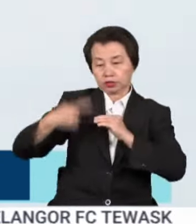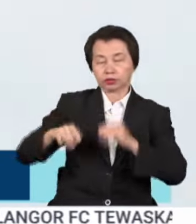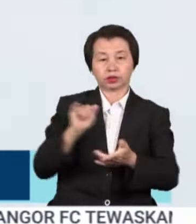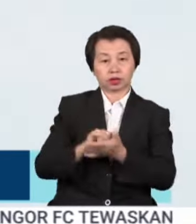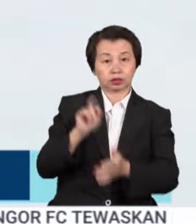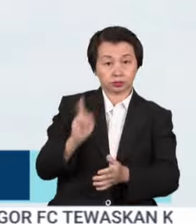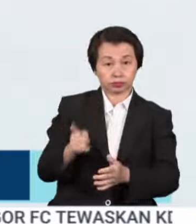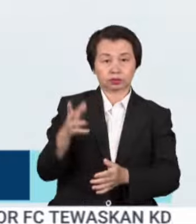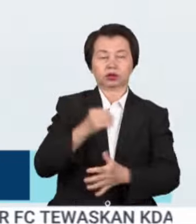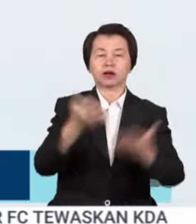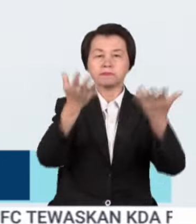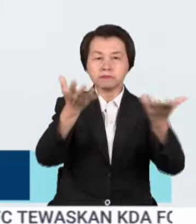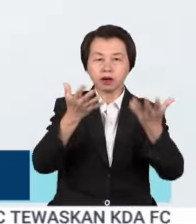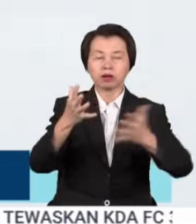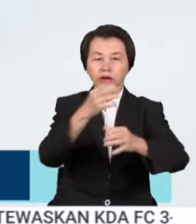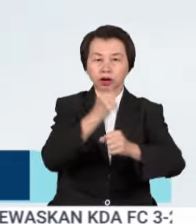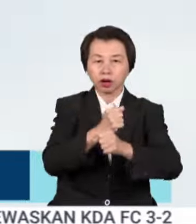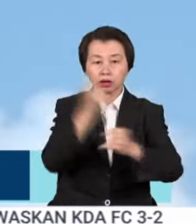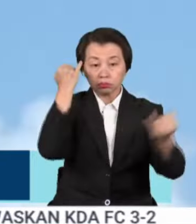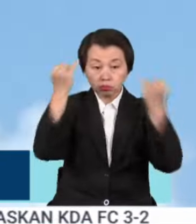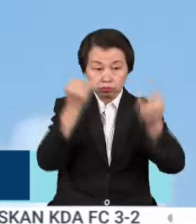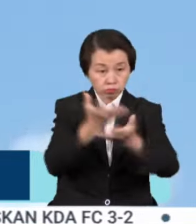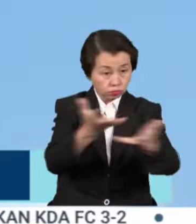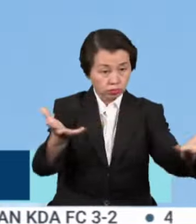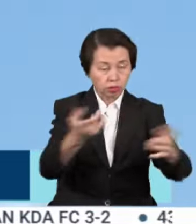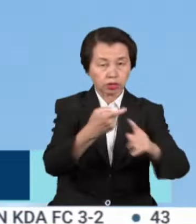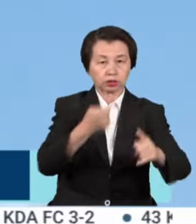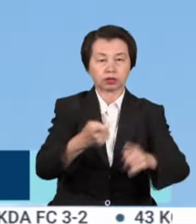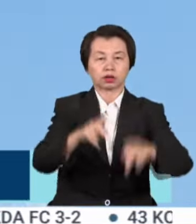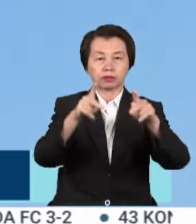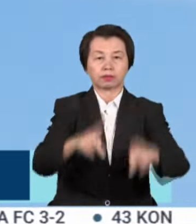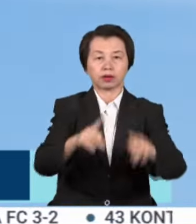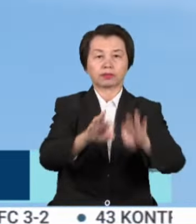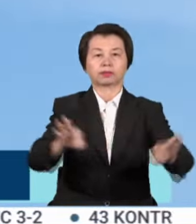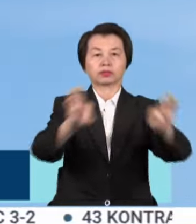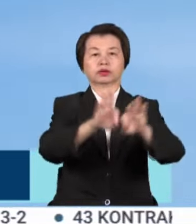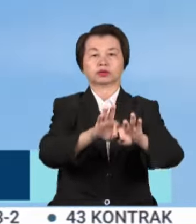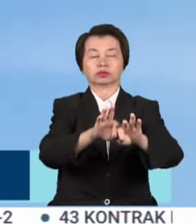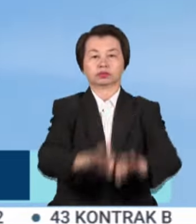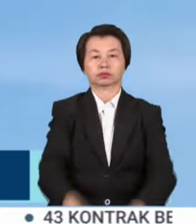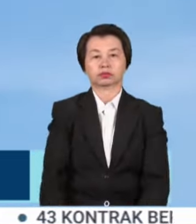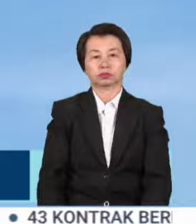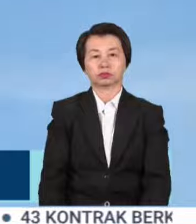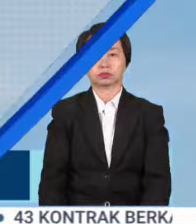perkara itu dan mahu mendapatkan pandangan lebih lanjut daripada pihak berkepentingan.